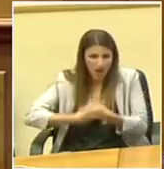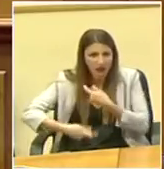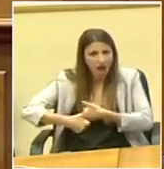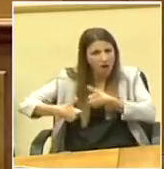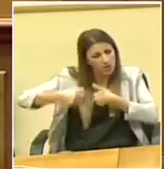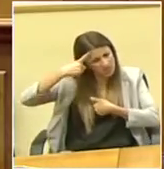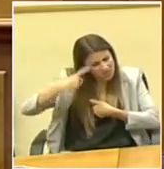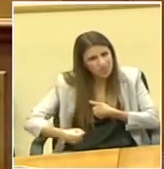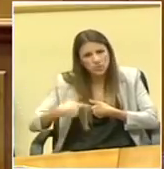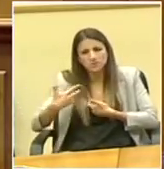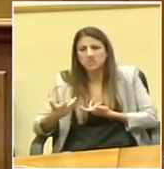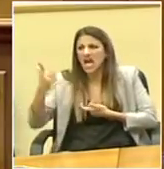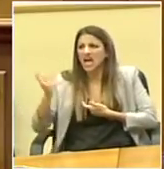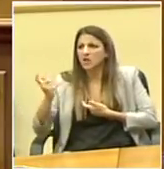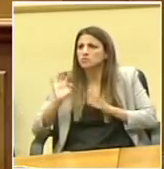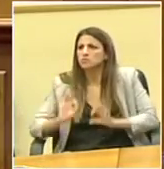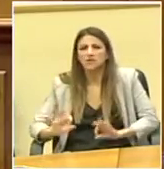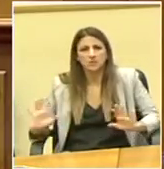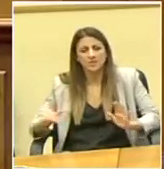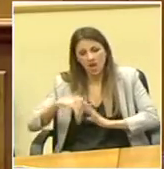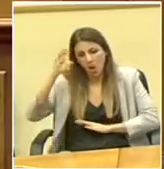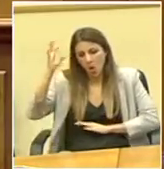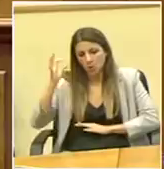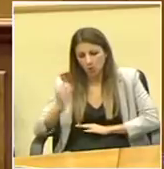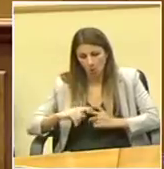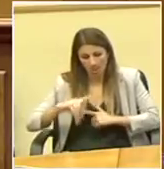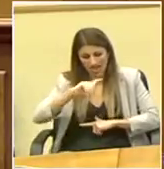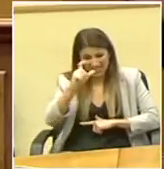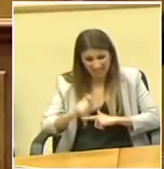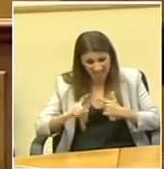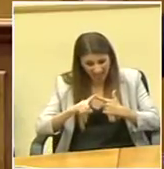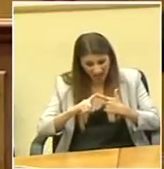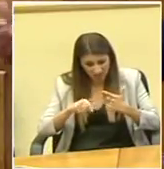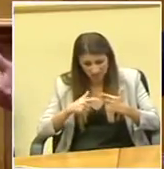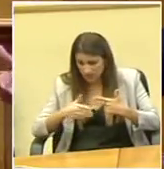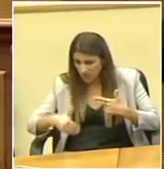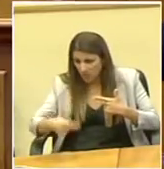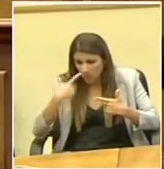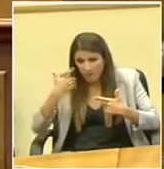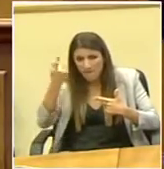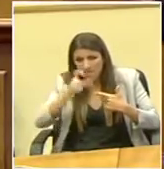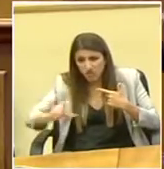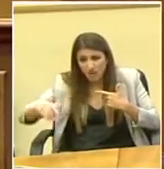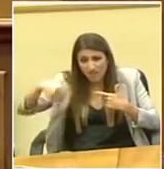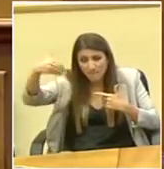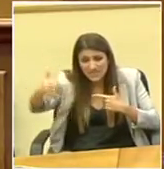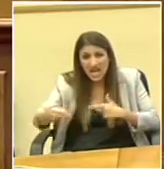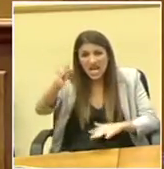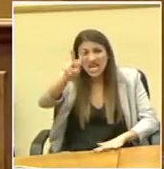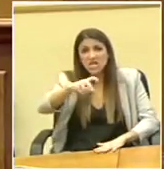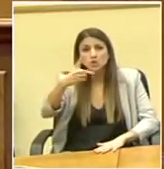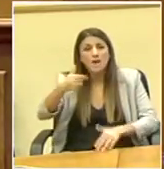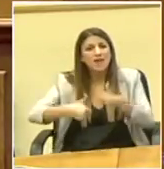χρέος. Δεν είναι λογικό και με την Ιταλία και με την αβεβαιότητα τι θα γίνει σε μια εβδομάδα στις 21